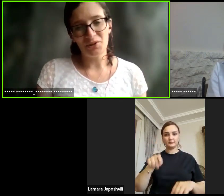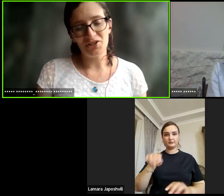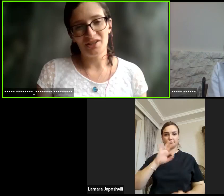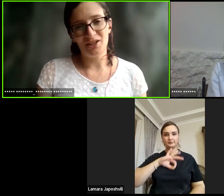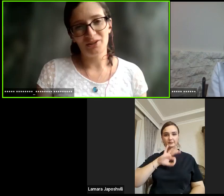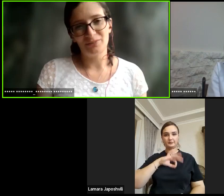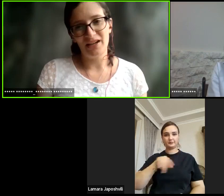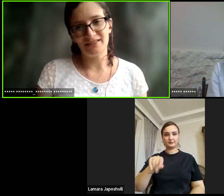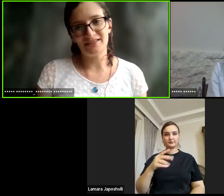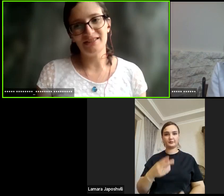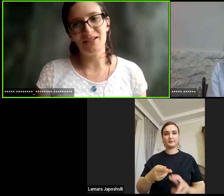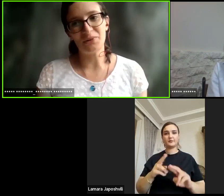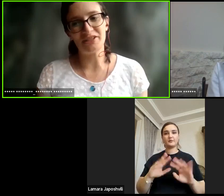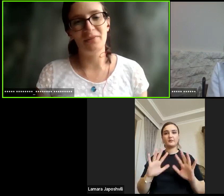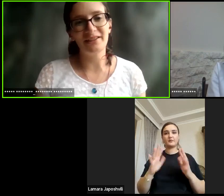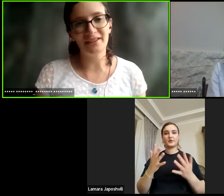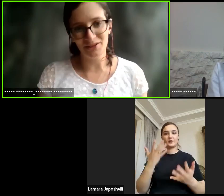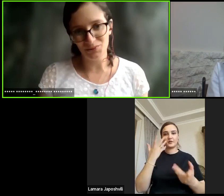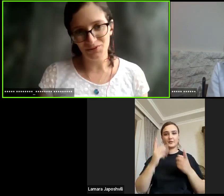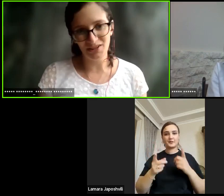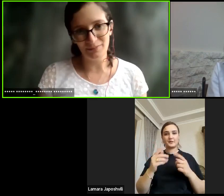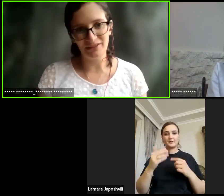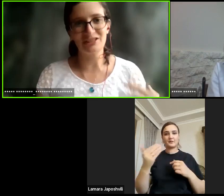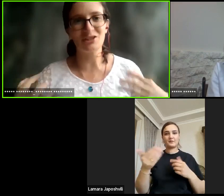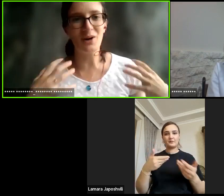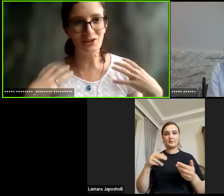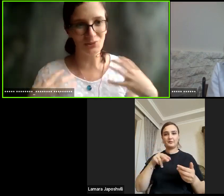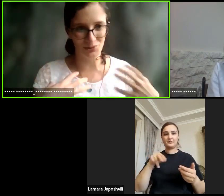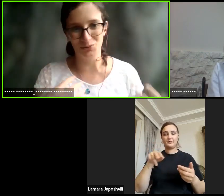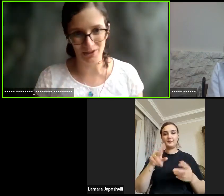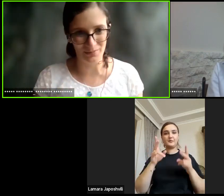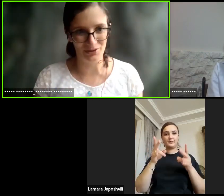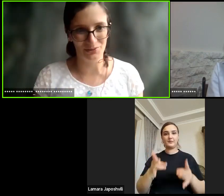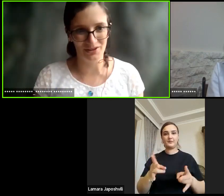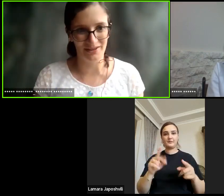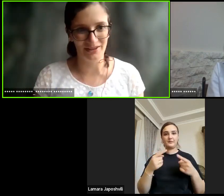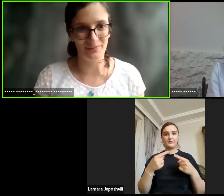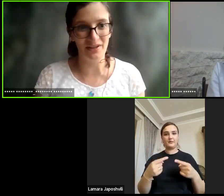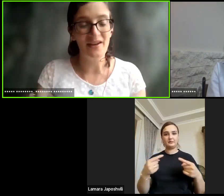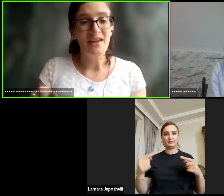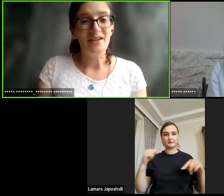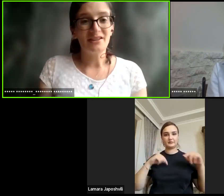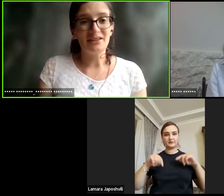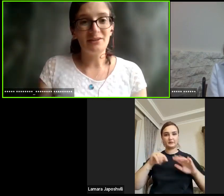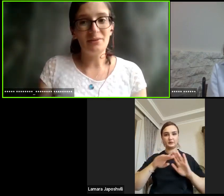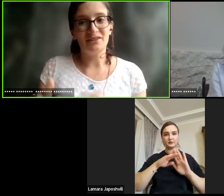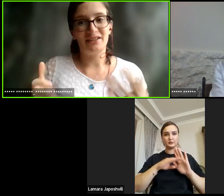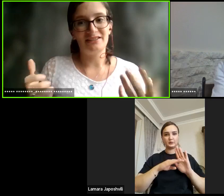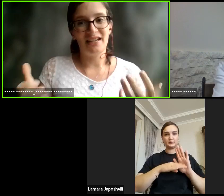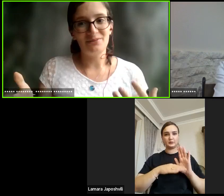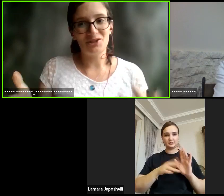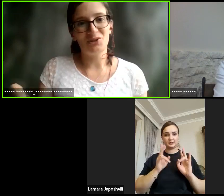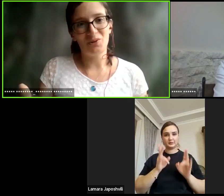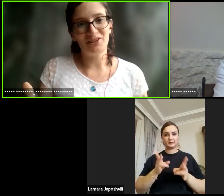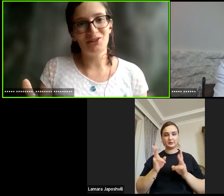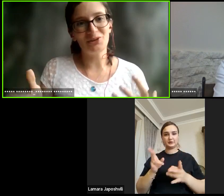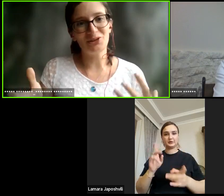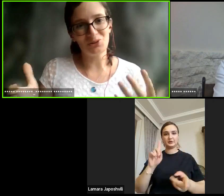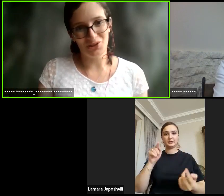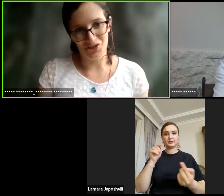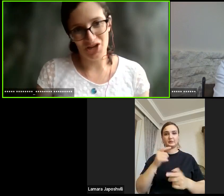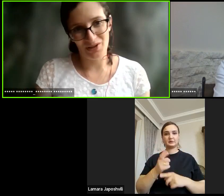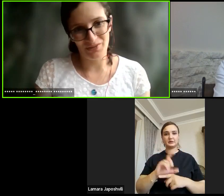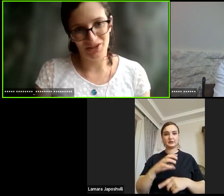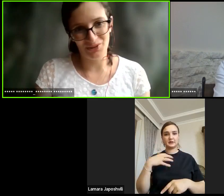ამ შემთხვევაში რეალურად მას სიარულის მანერაც უზიანდება და სხვა სტრუქტურებიც უზიანდება. შესაბამისად ძალიან მნიშვნელოვანია